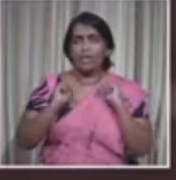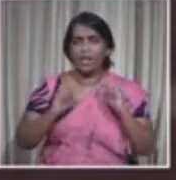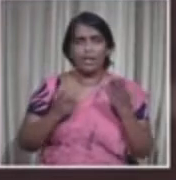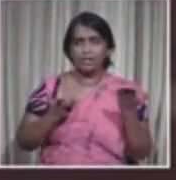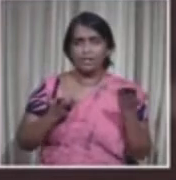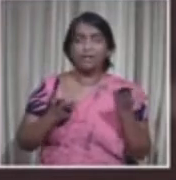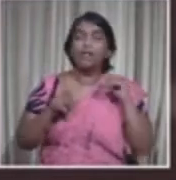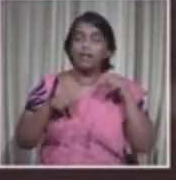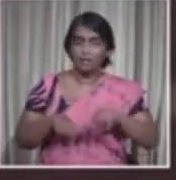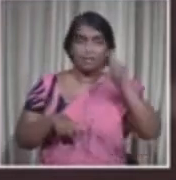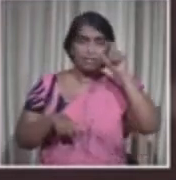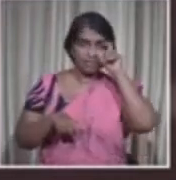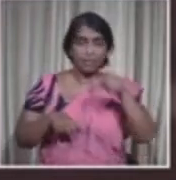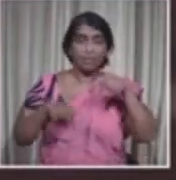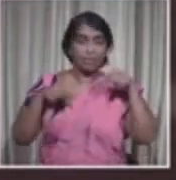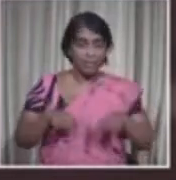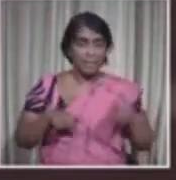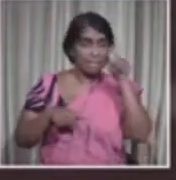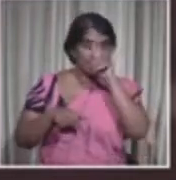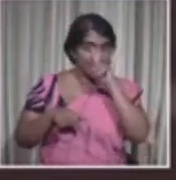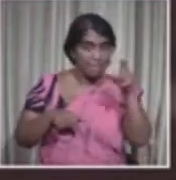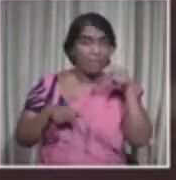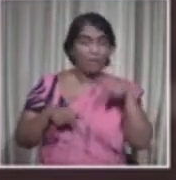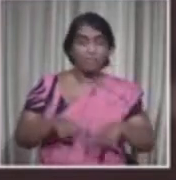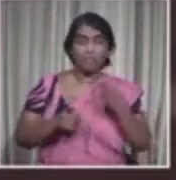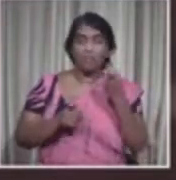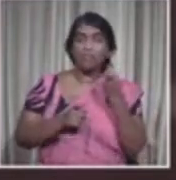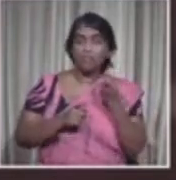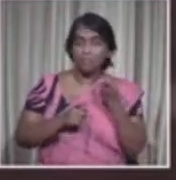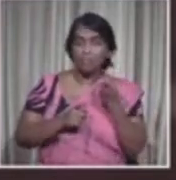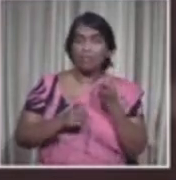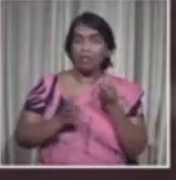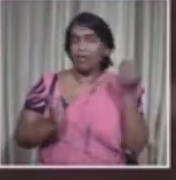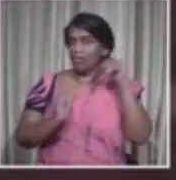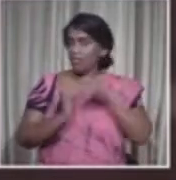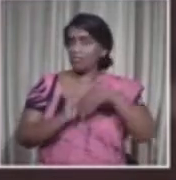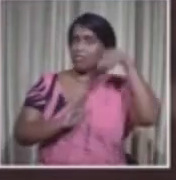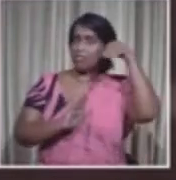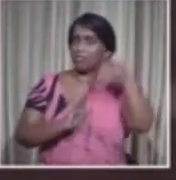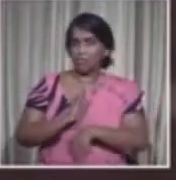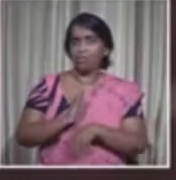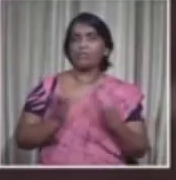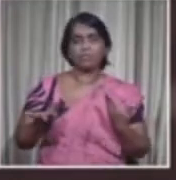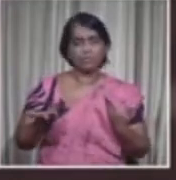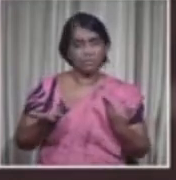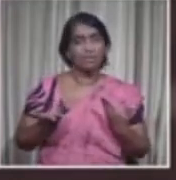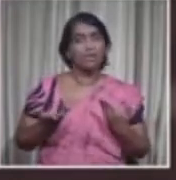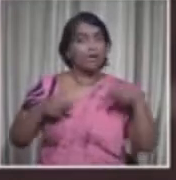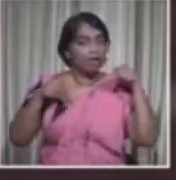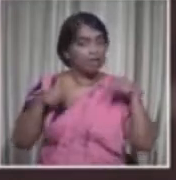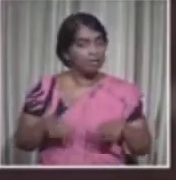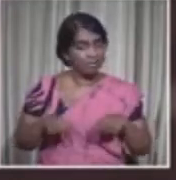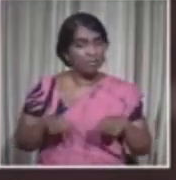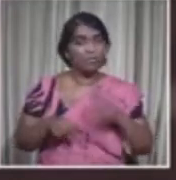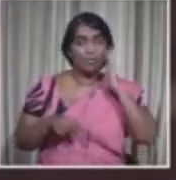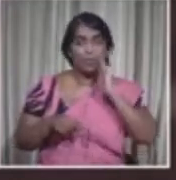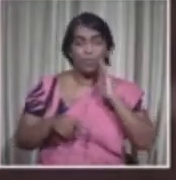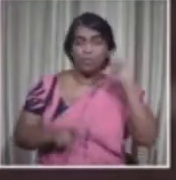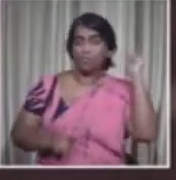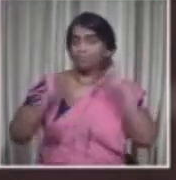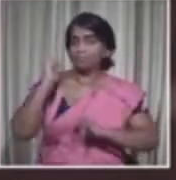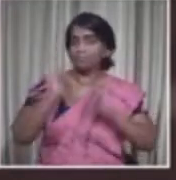අද බලන්න මේ මාසෙන් විතරක් මේ ආර්ථිකය ආපස්සට මොනතරම් ගියාද කියලා. අද විදේශිකයෝ රටට